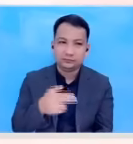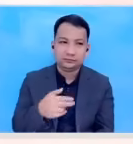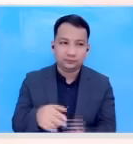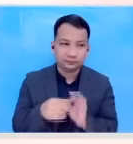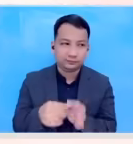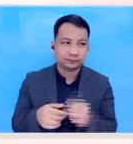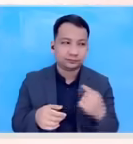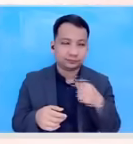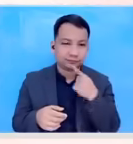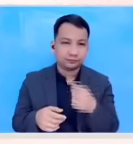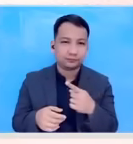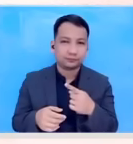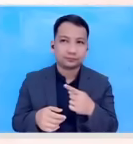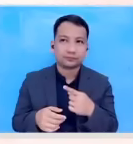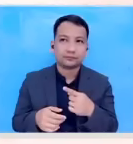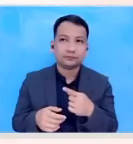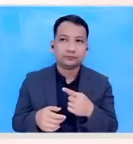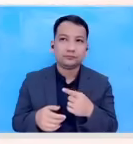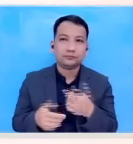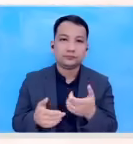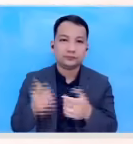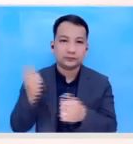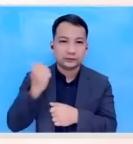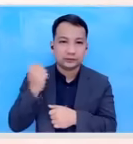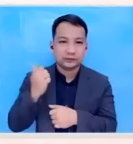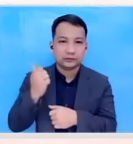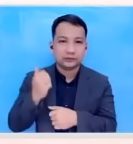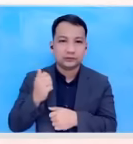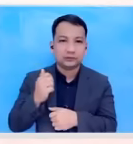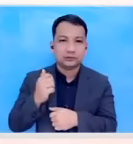and she's hopeless romantic.